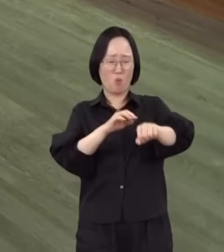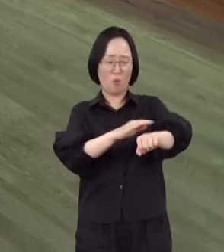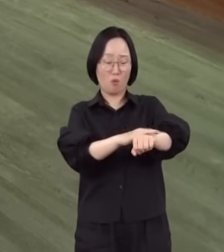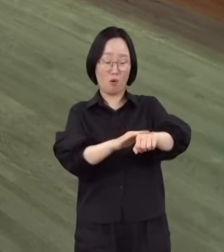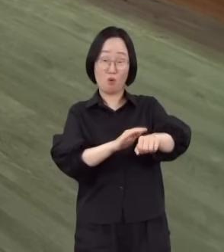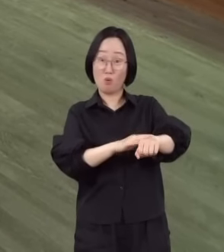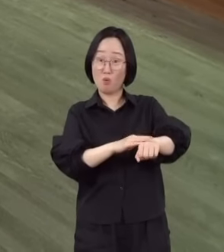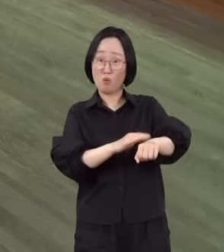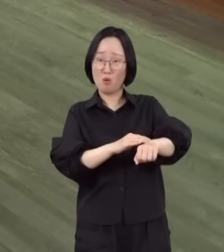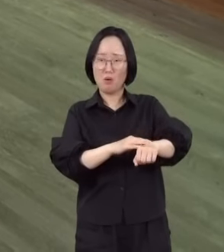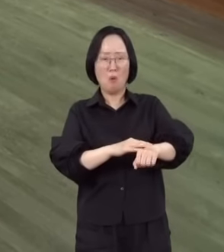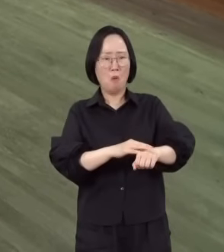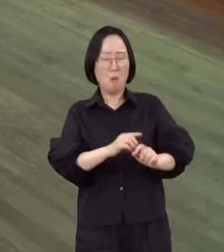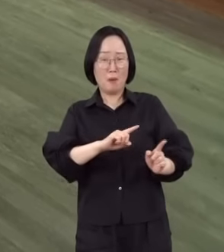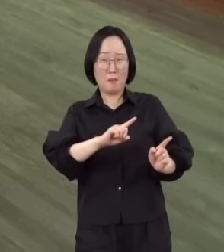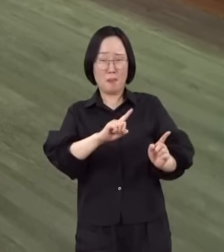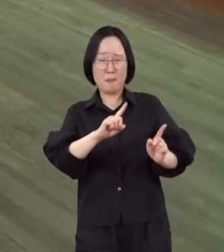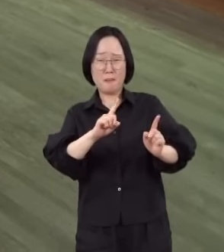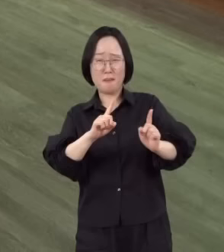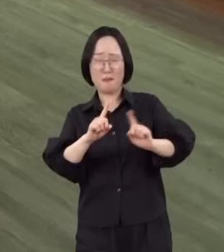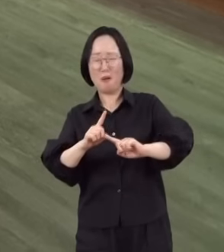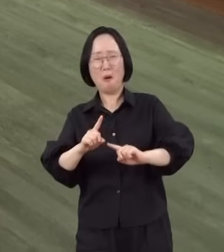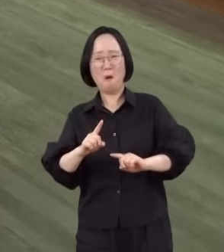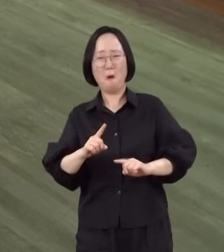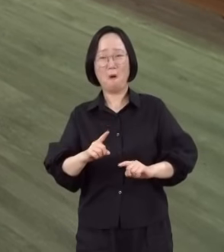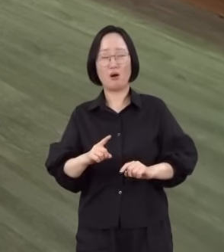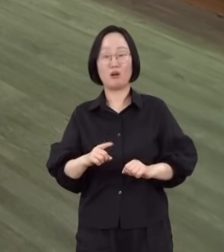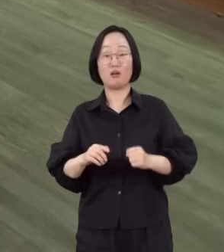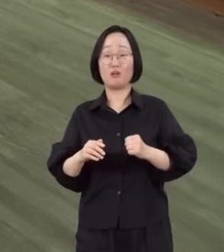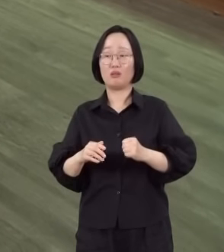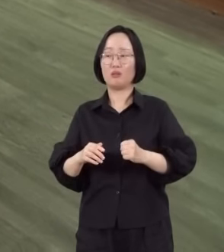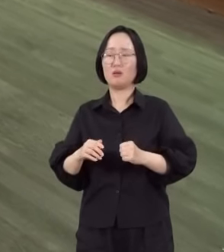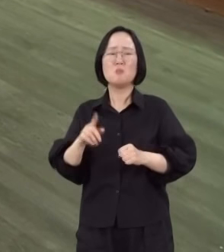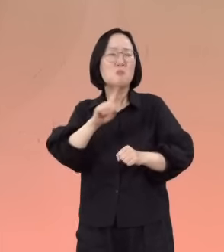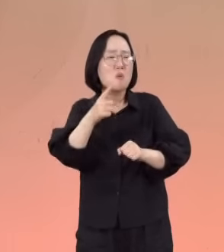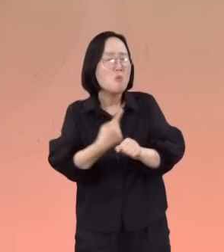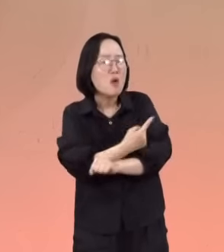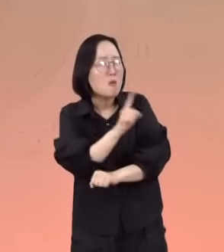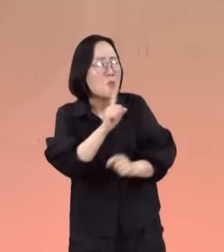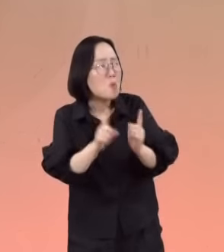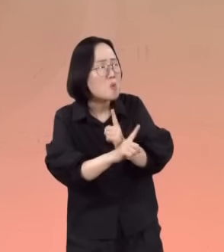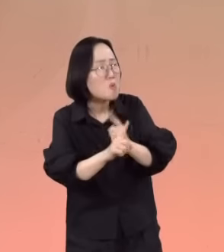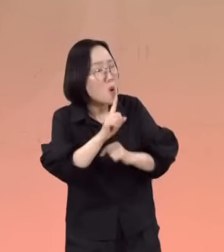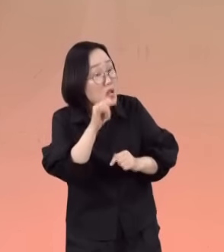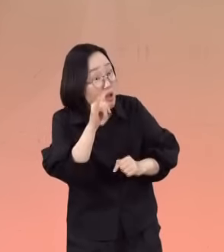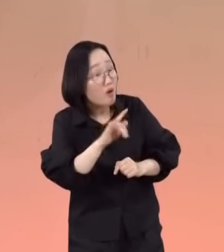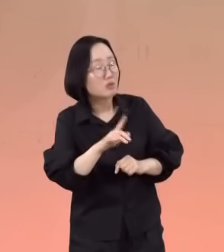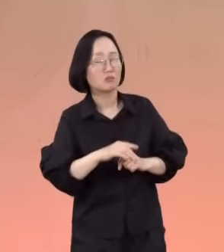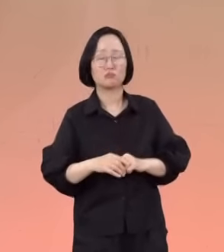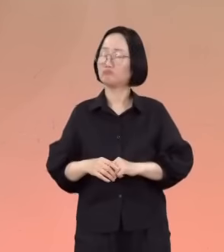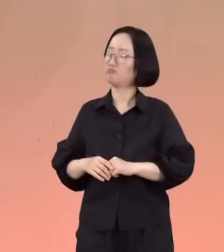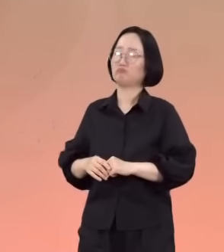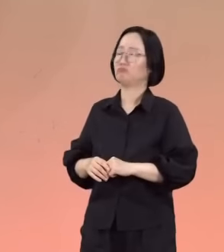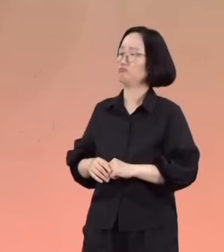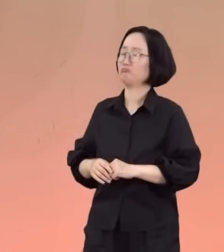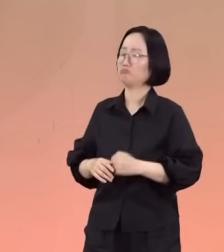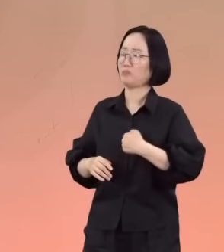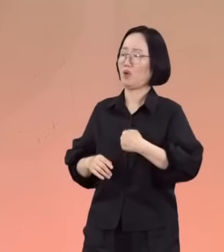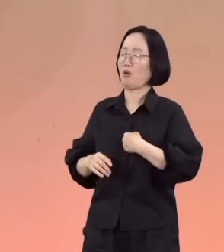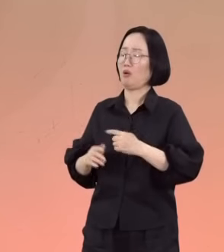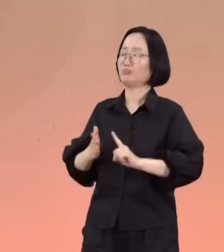빠른데 따로 뭐 한 거 있냐 근데 환자가 한다는 얘기가 예 부처님께